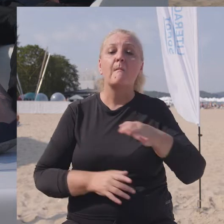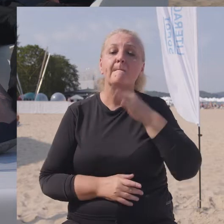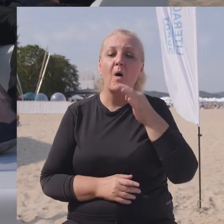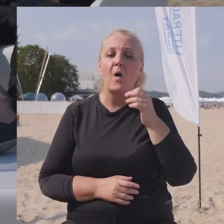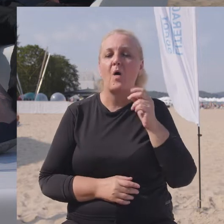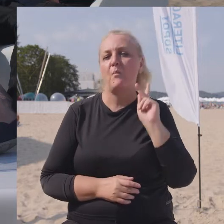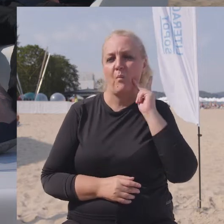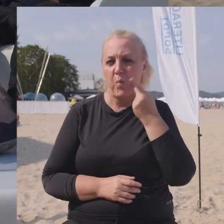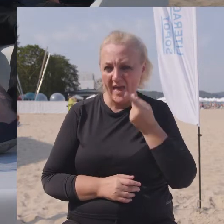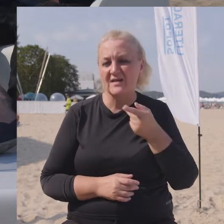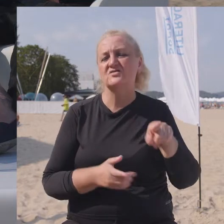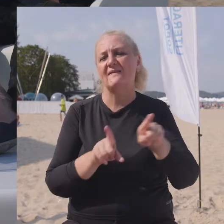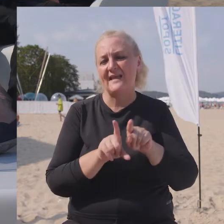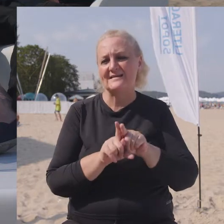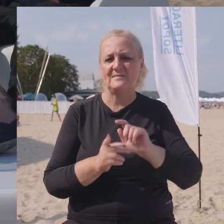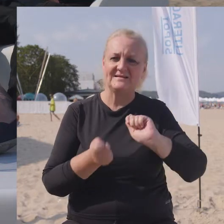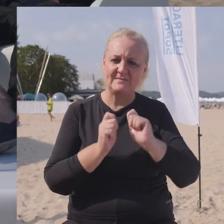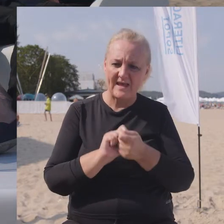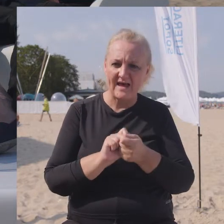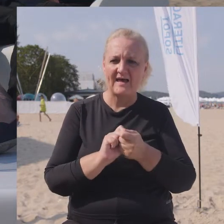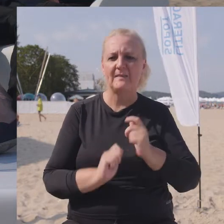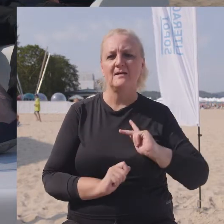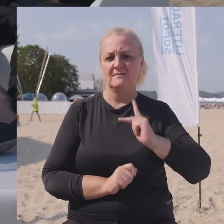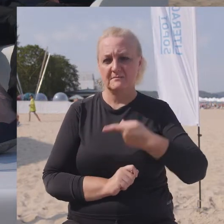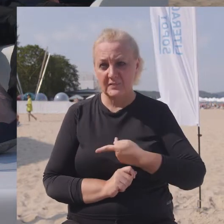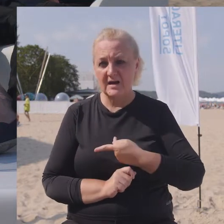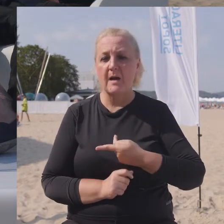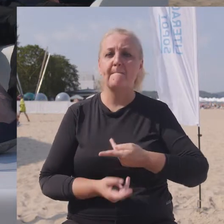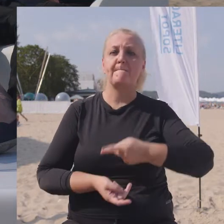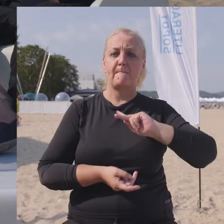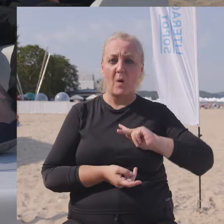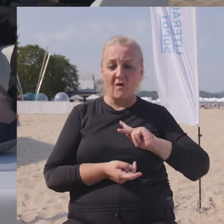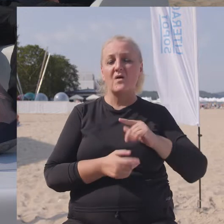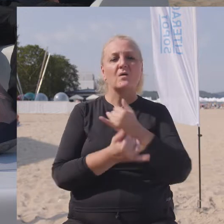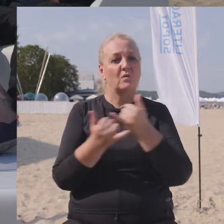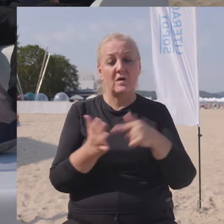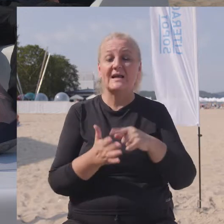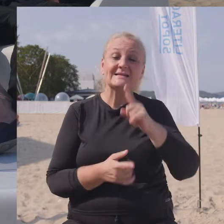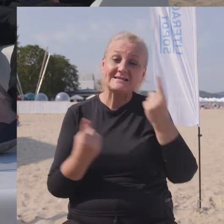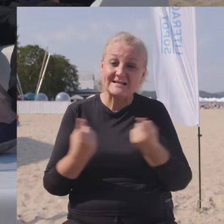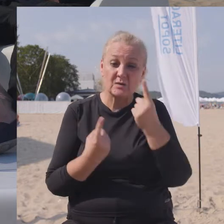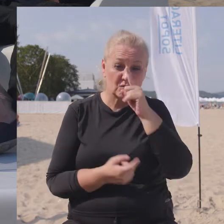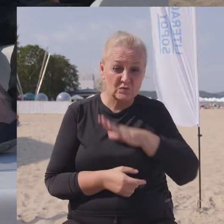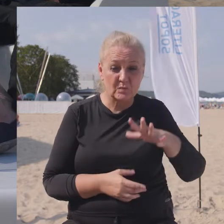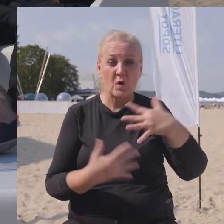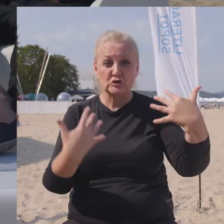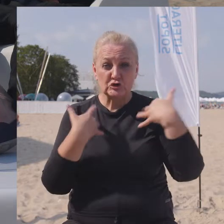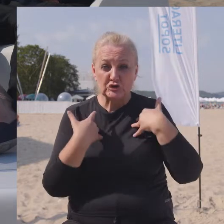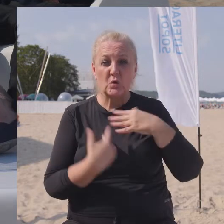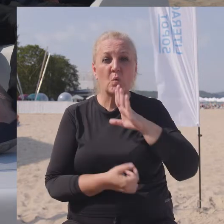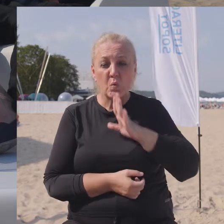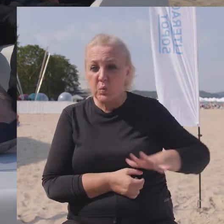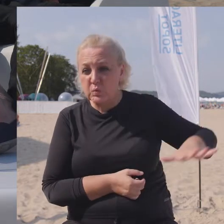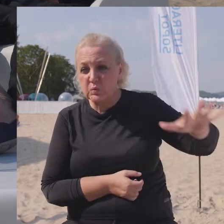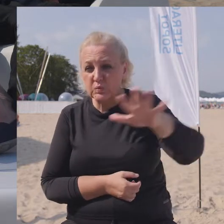czyli tranzycji, ale też o detranzycji, czyli o tym, jak sytuacje społeczne i życie polityczne w Stanach Zjednoczonych wymusza